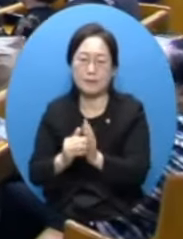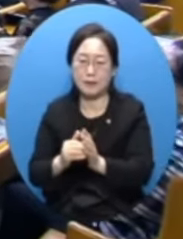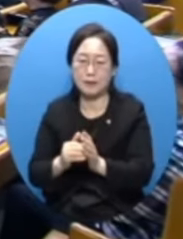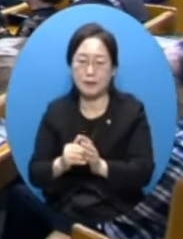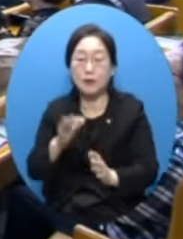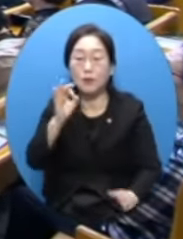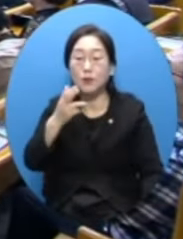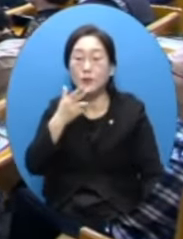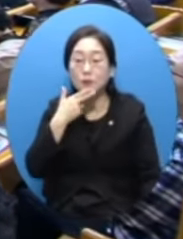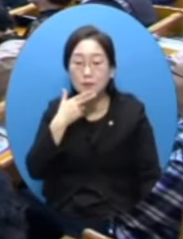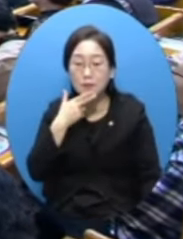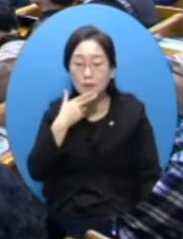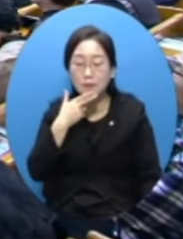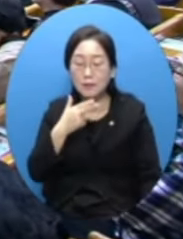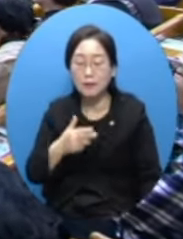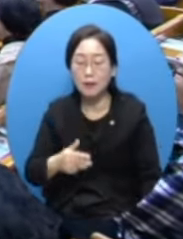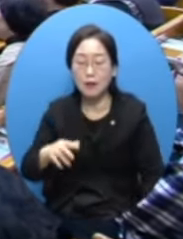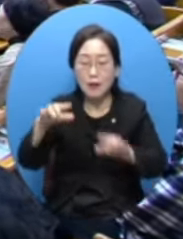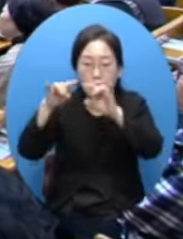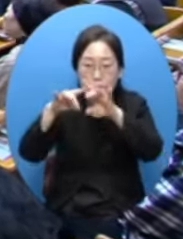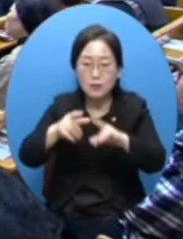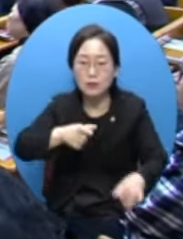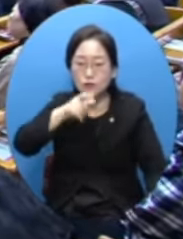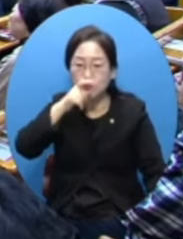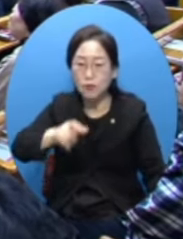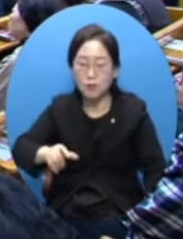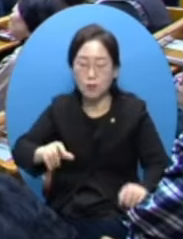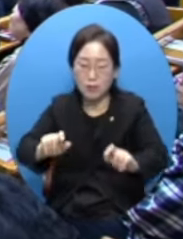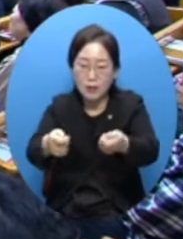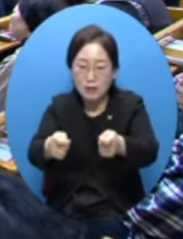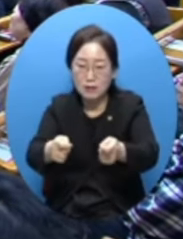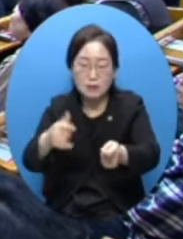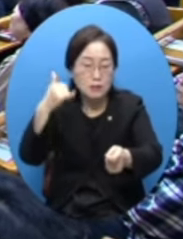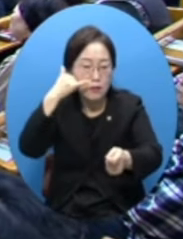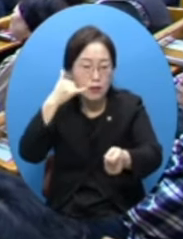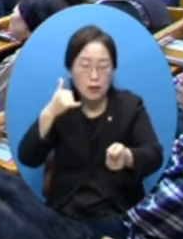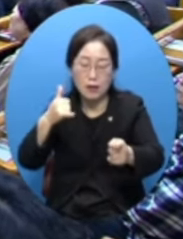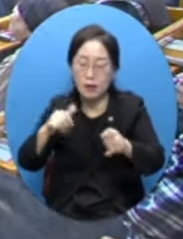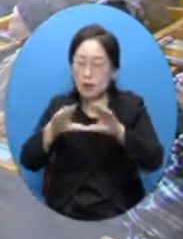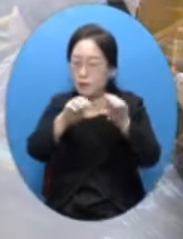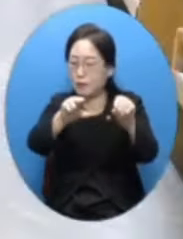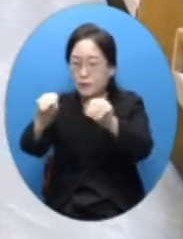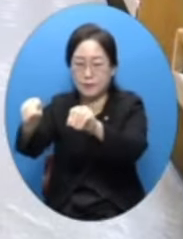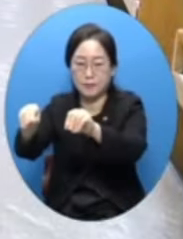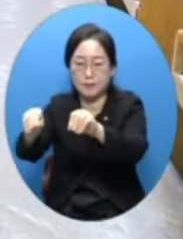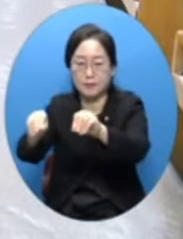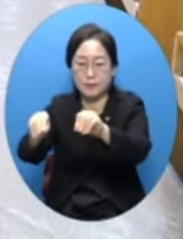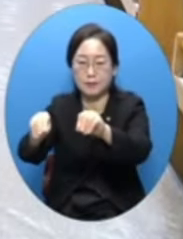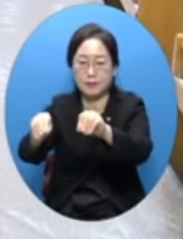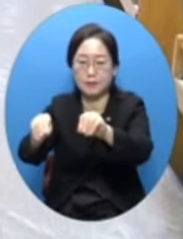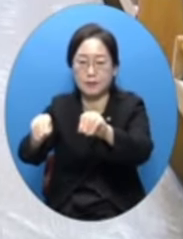돈이 없어서 전기, 수도, 가스, 전화까지 다 끊긴 집에 그